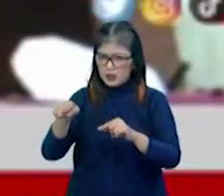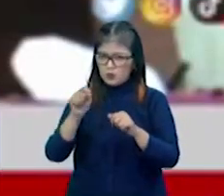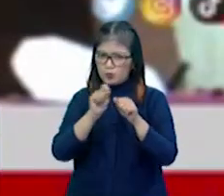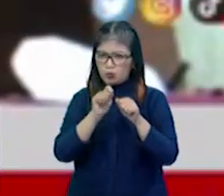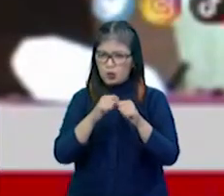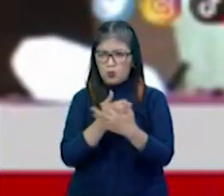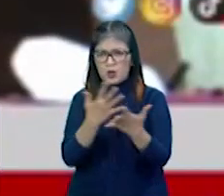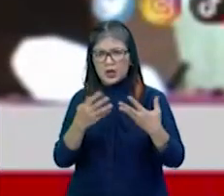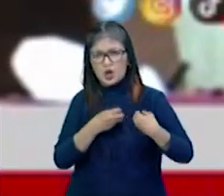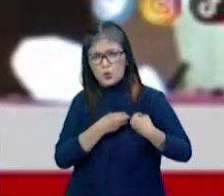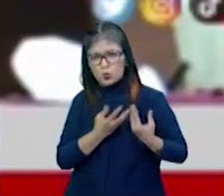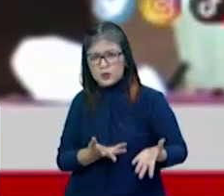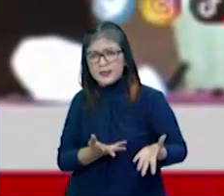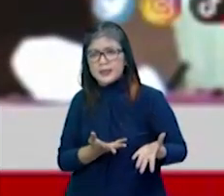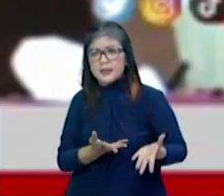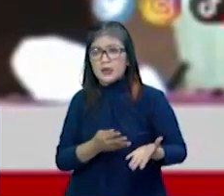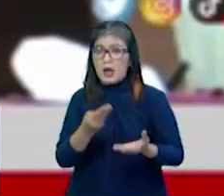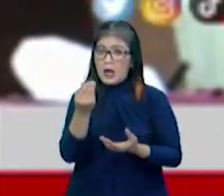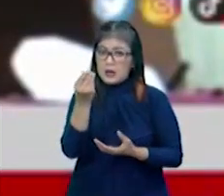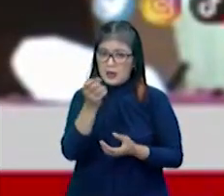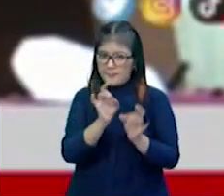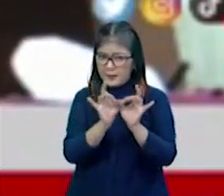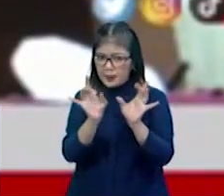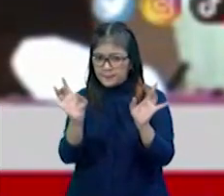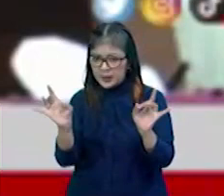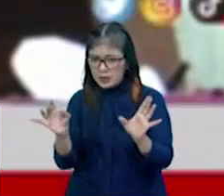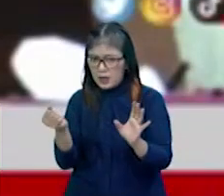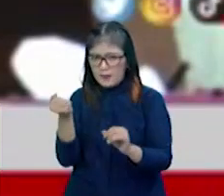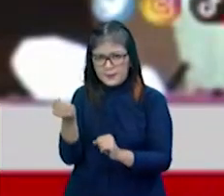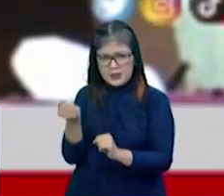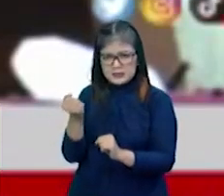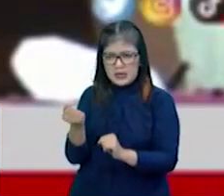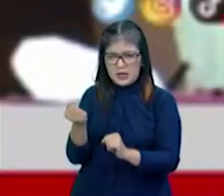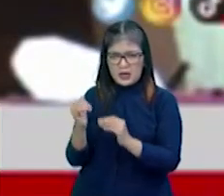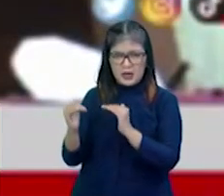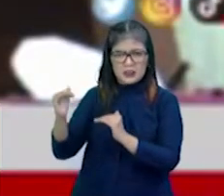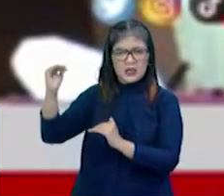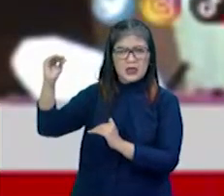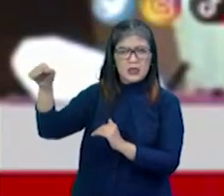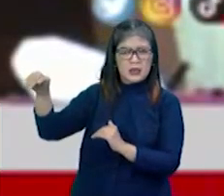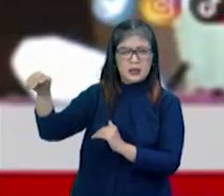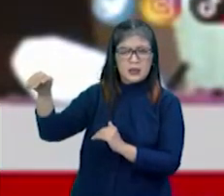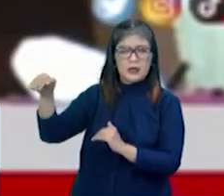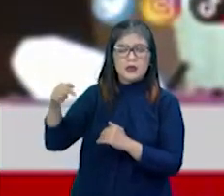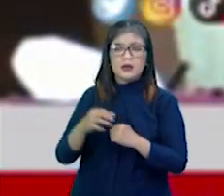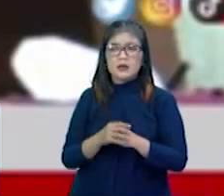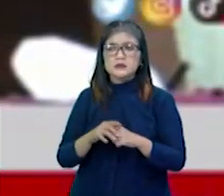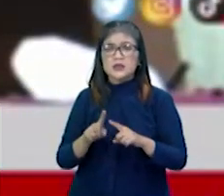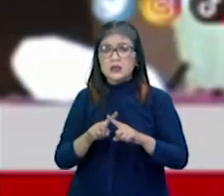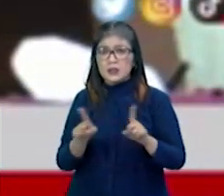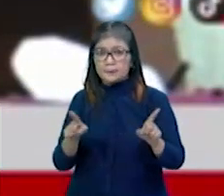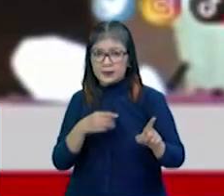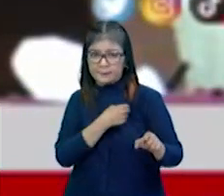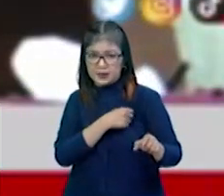Ketika harga berbeda melawan pasar segitu tinggi, dengan permohonan maaf, Kementerian